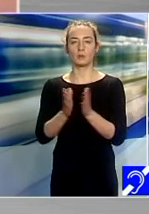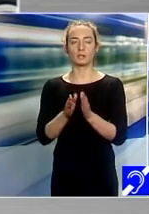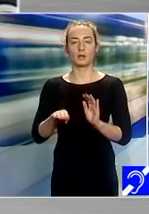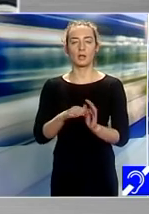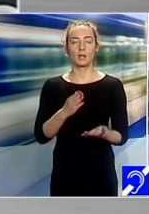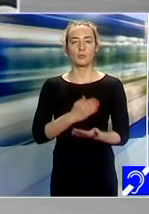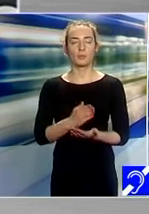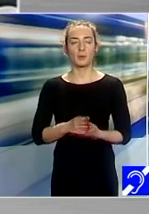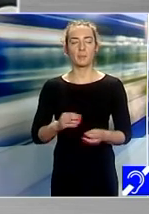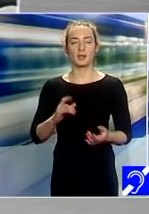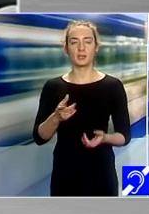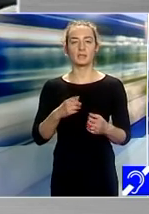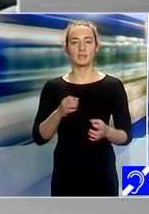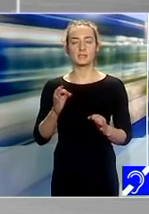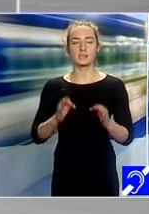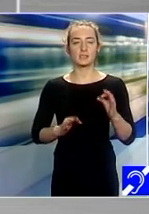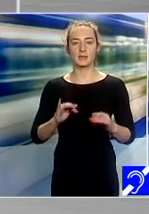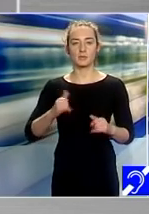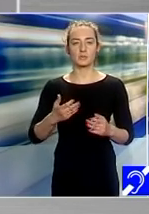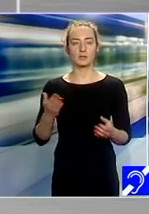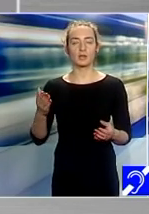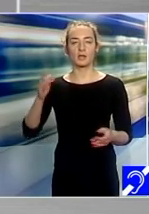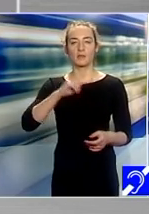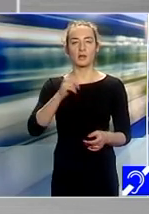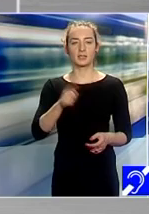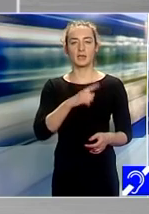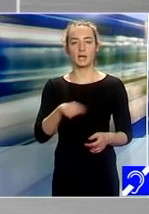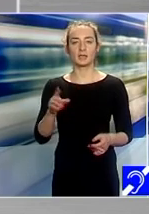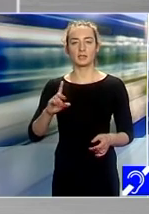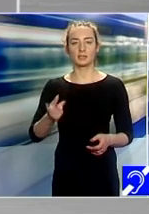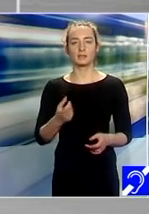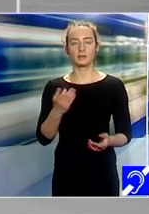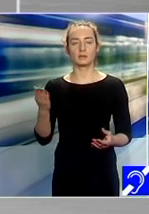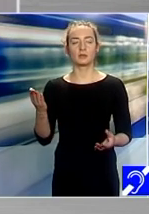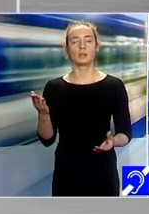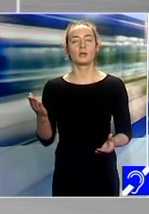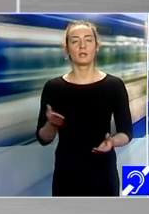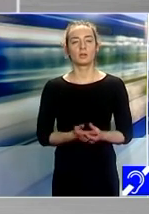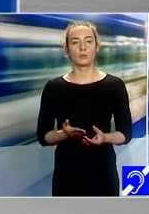Imediat o echipă se va apuca de treabă și va tăia din documentele inutile.